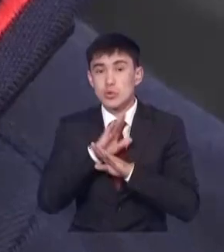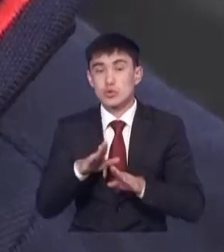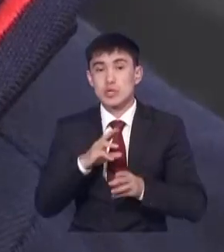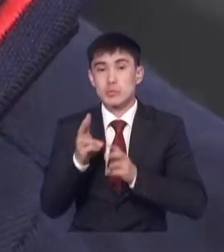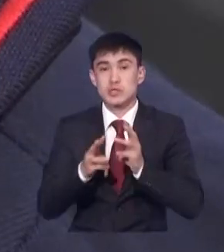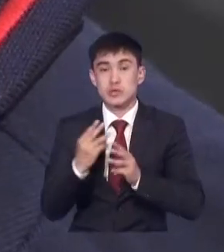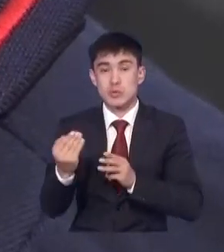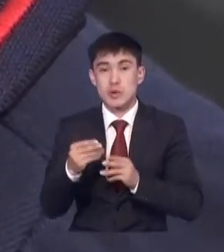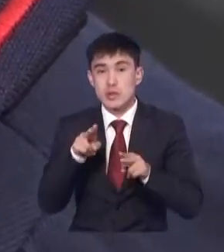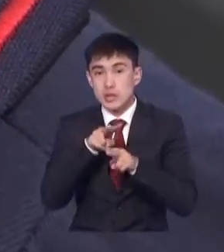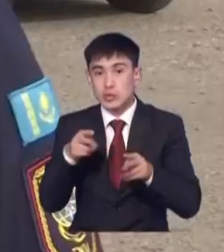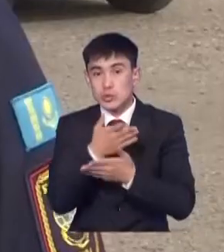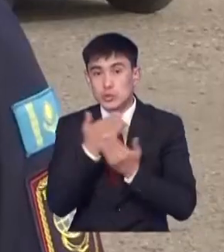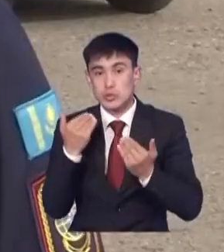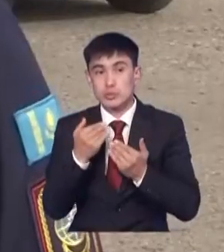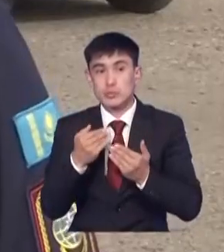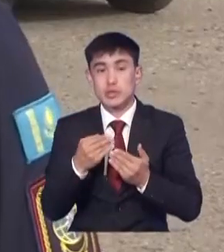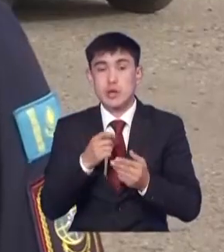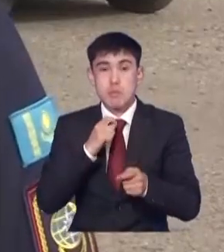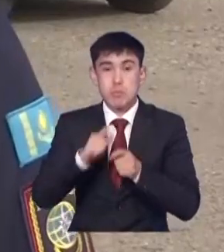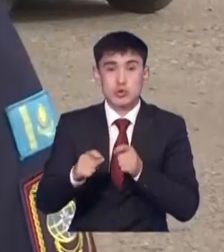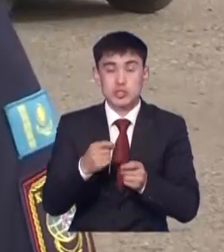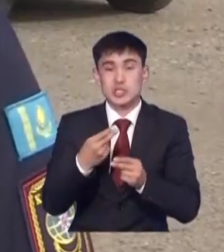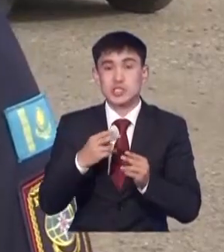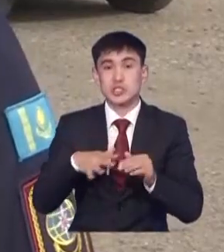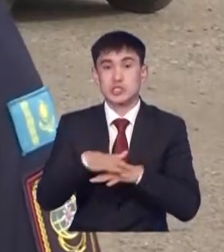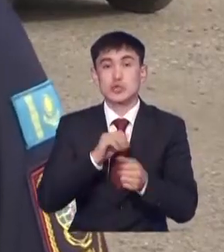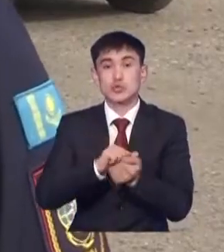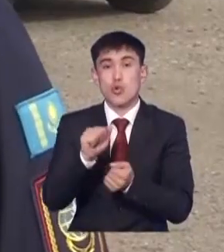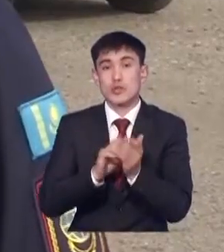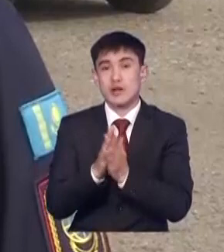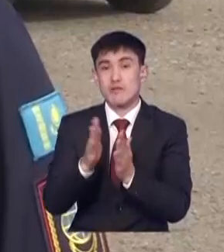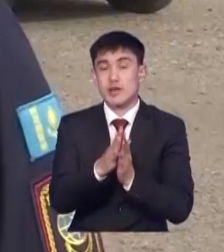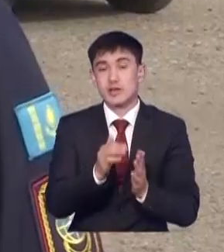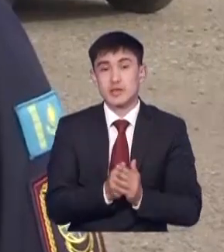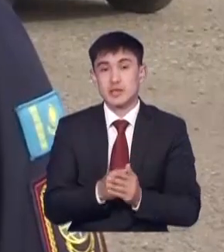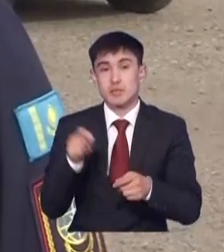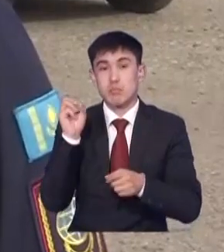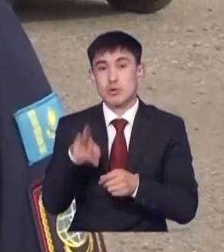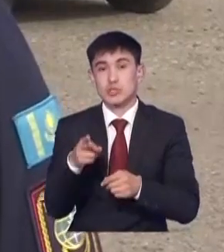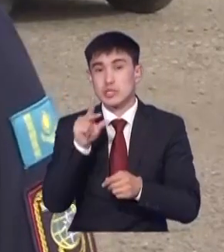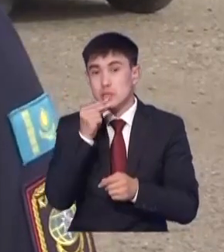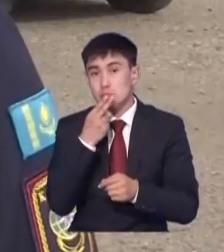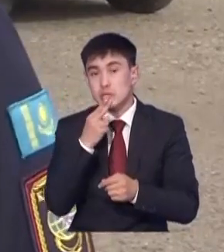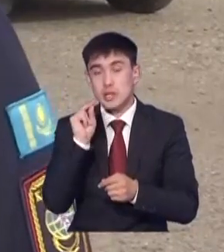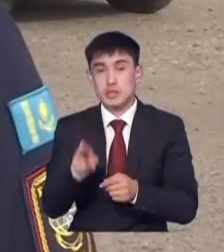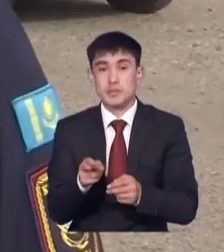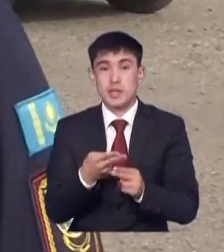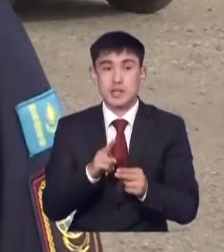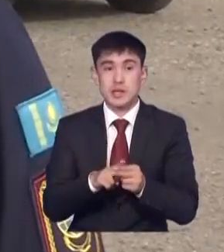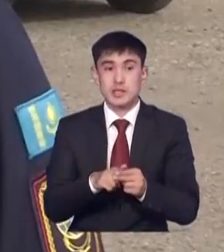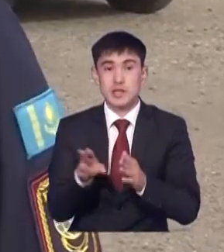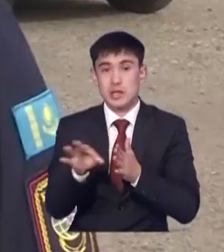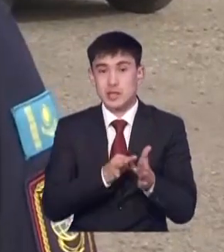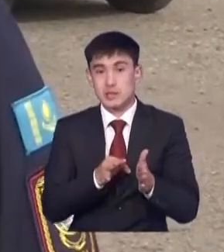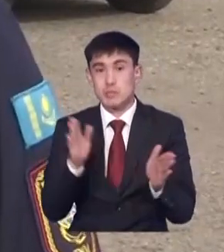огнем, неконтролируемый отжиг жителей сухой травы и брошенная непотушенная сигарета. Для